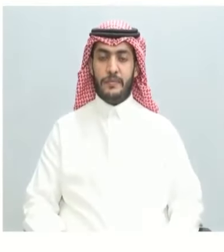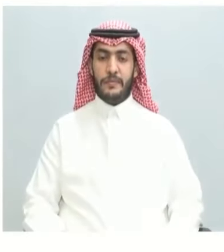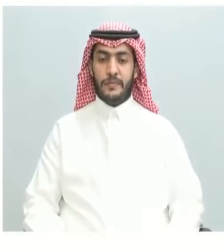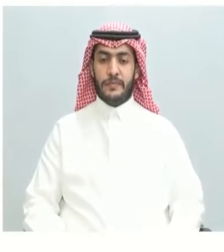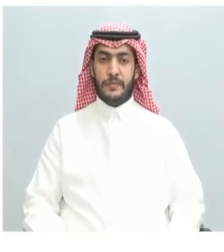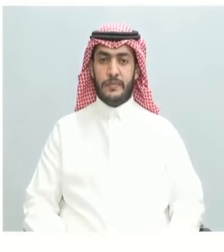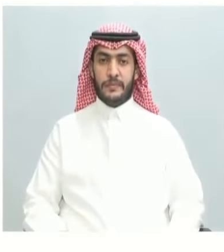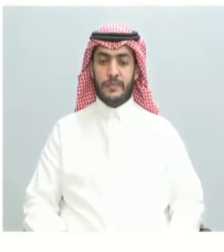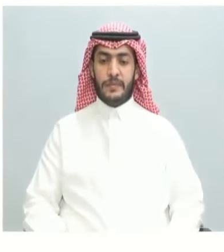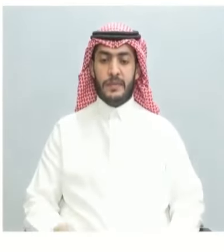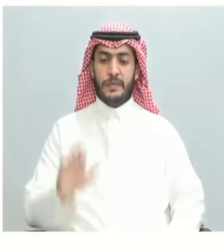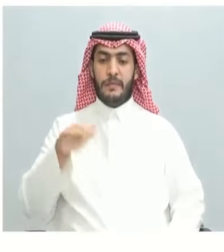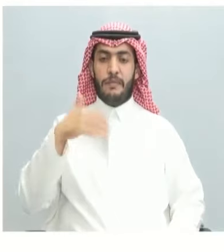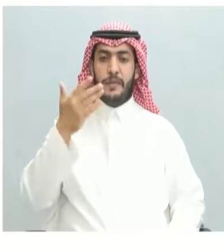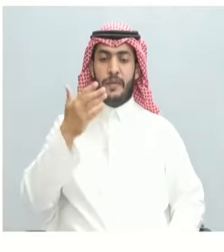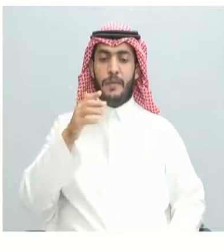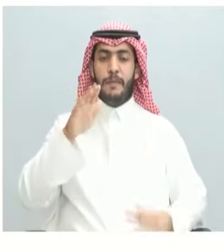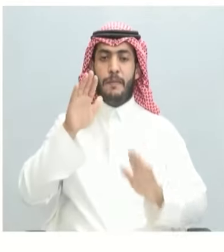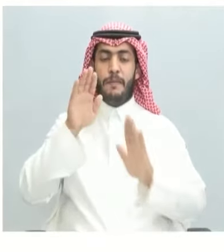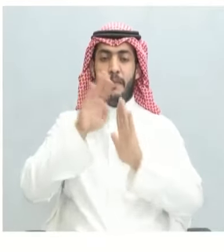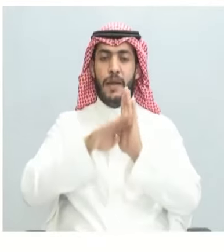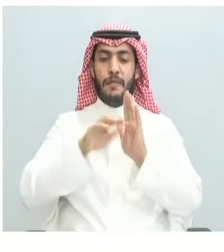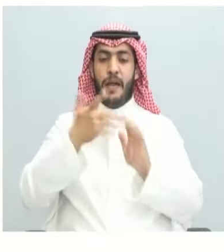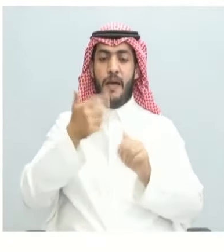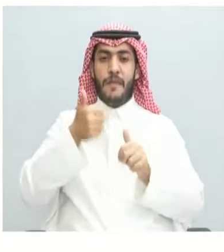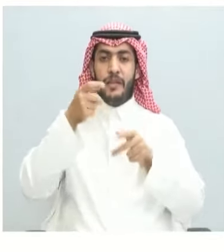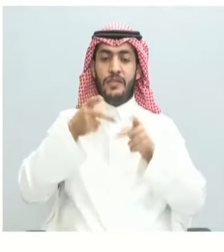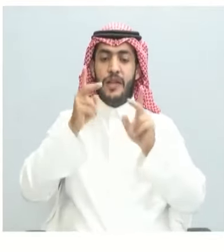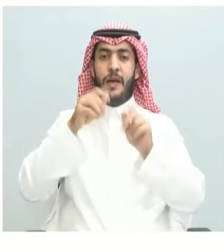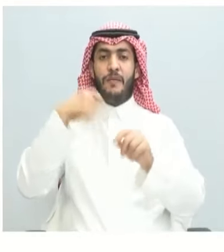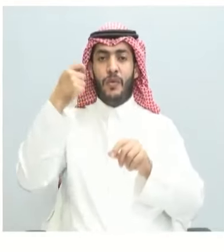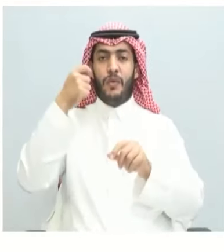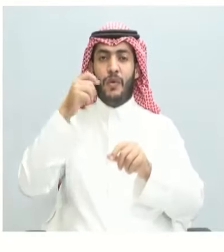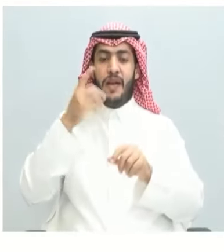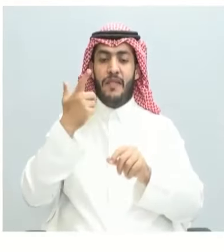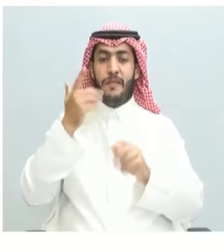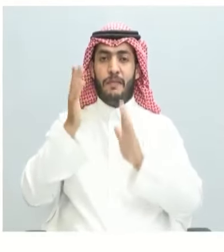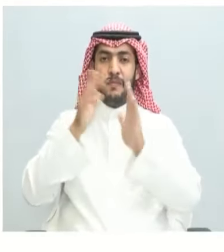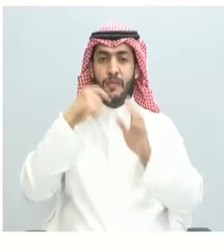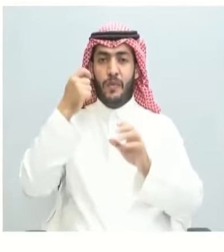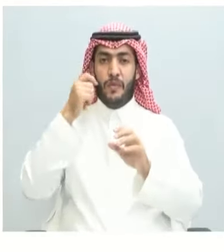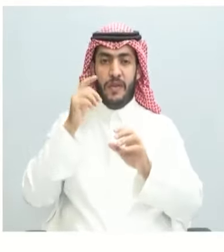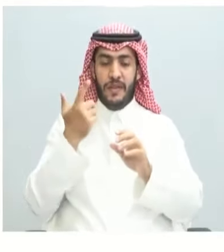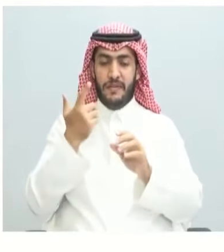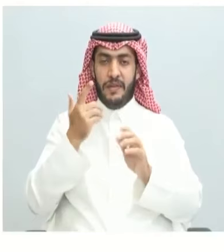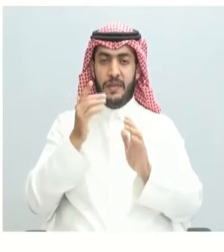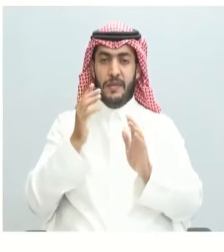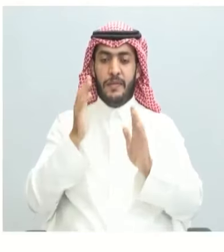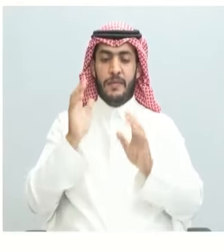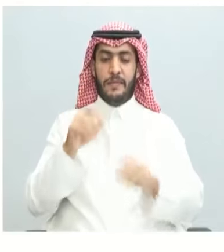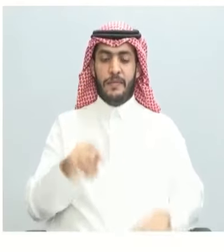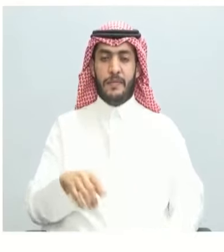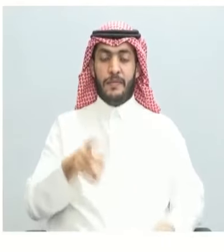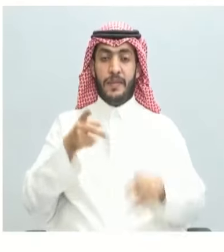وبعدها يفتح البرنامج لدينا كيف يتم انشاء مقطع فيديو باستخدام هذا البرنامج او هذا المحرر